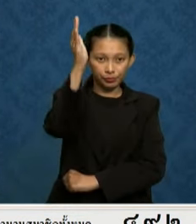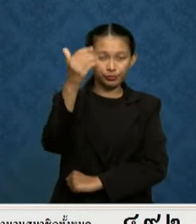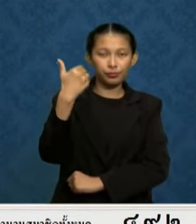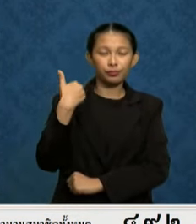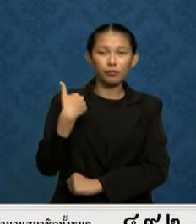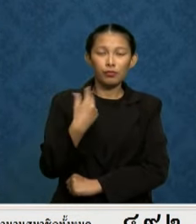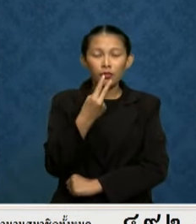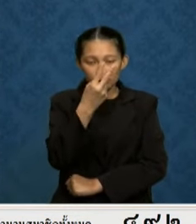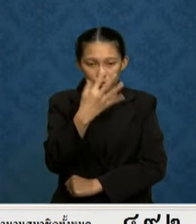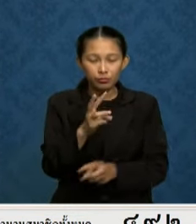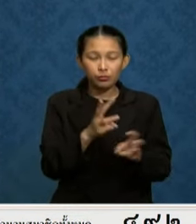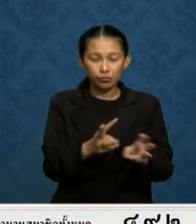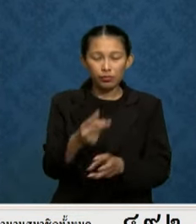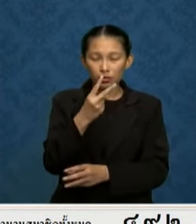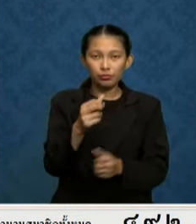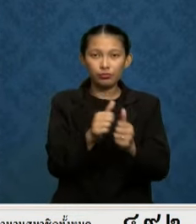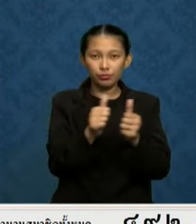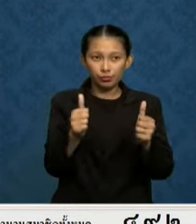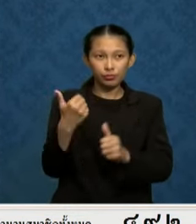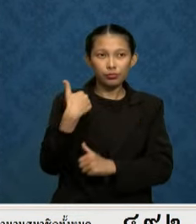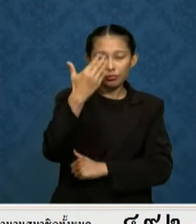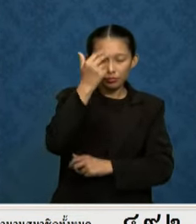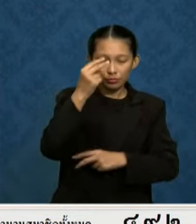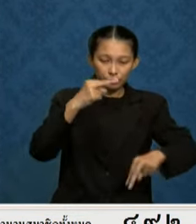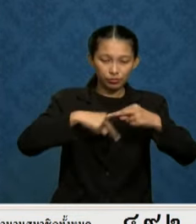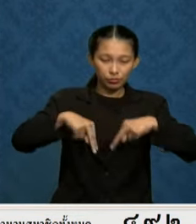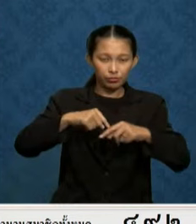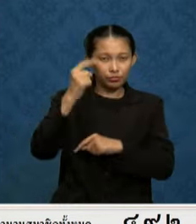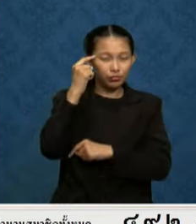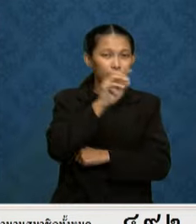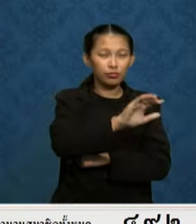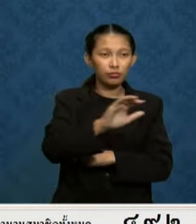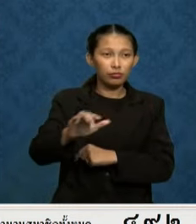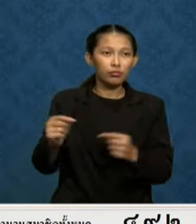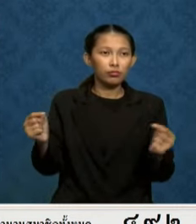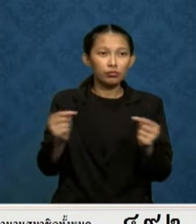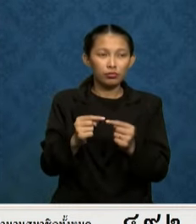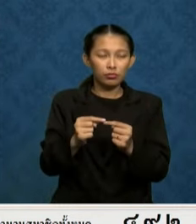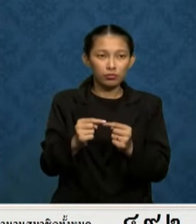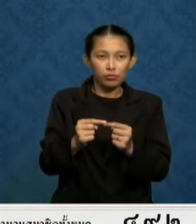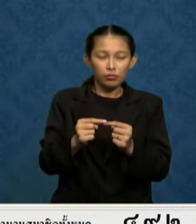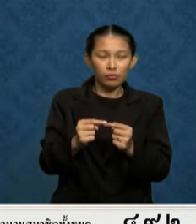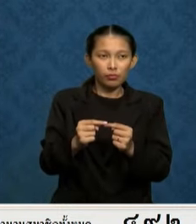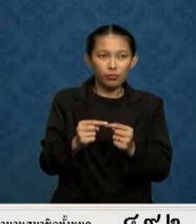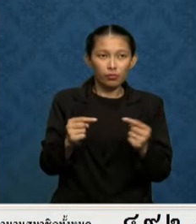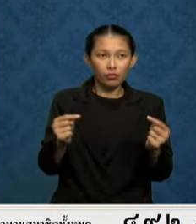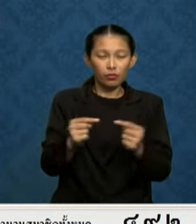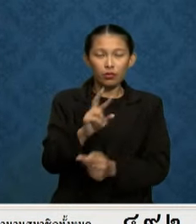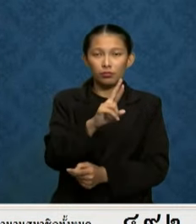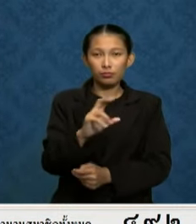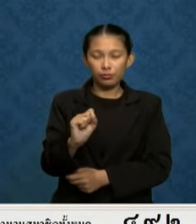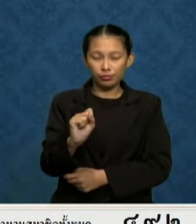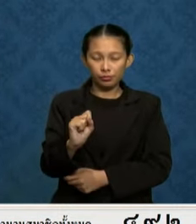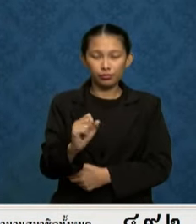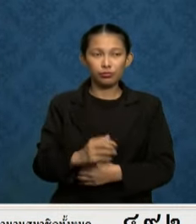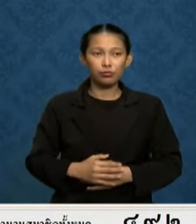นี้เราเหนววธีนี่ดีที่สุ ที่จะรักษาความเห็นโยรวมไว้ของสมัชิคสโฝ่าของเรา